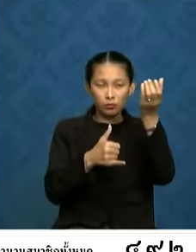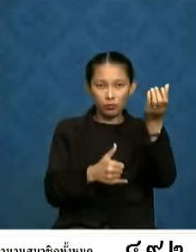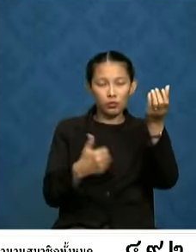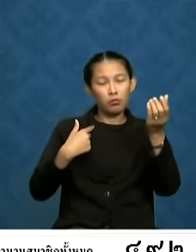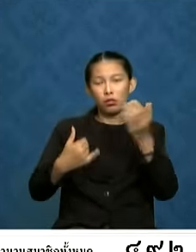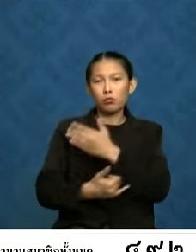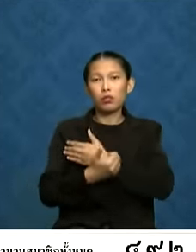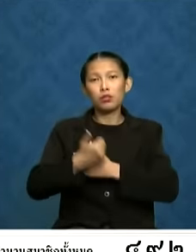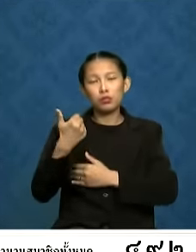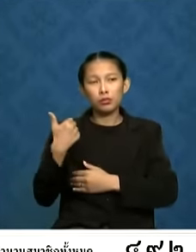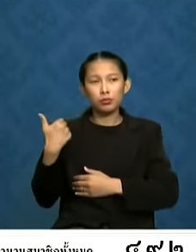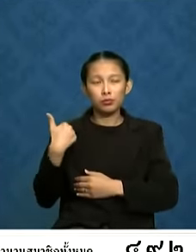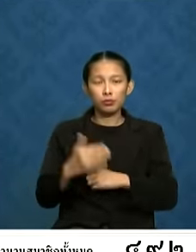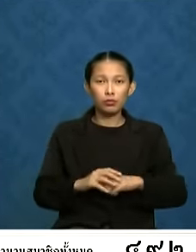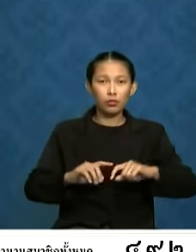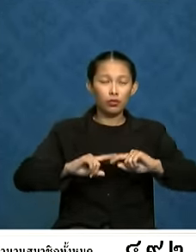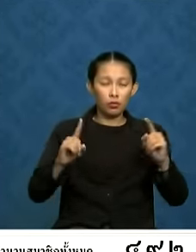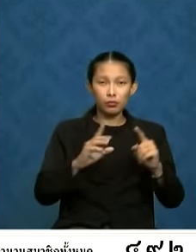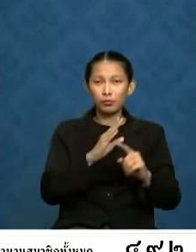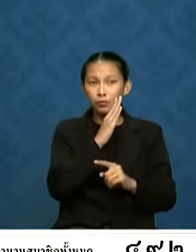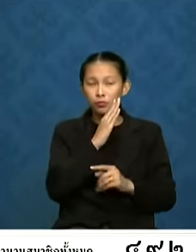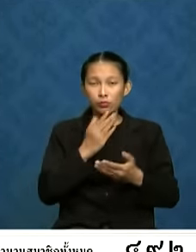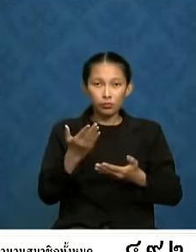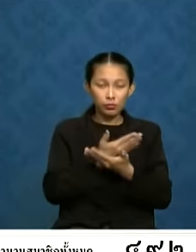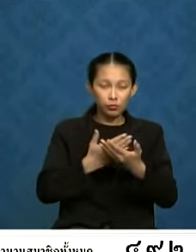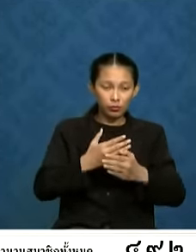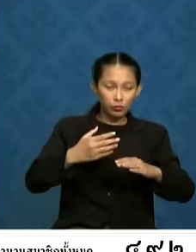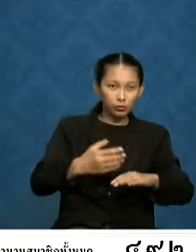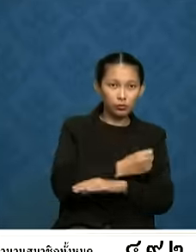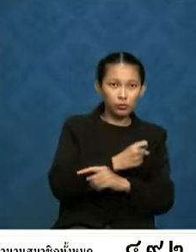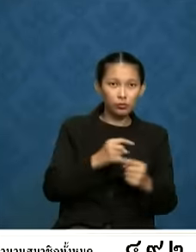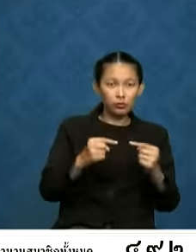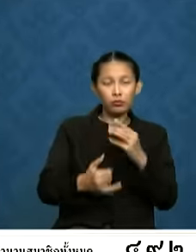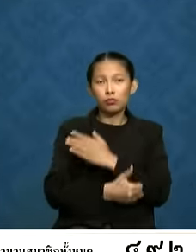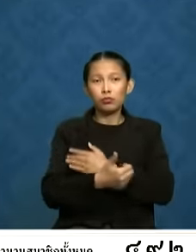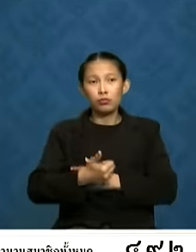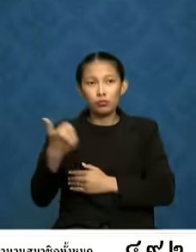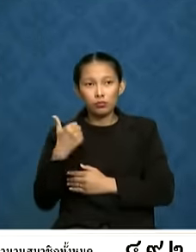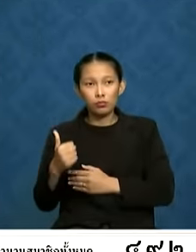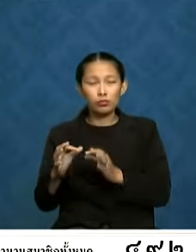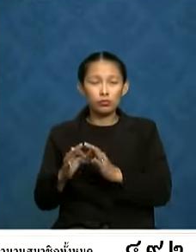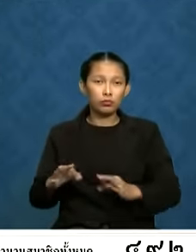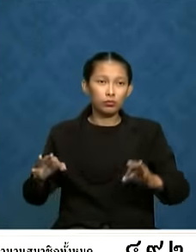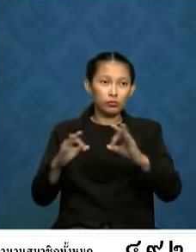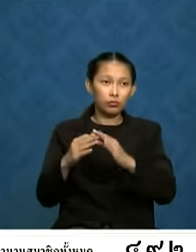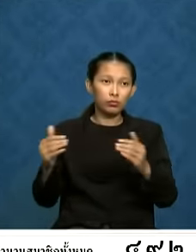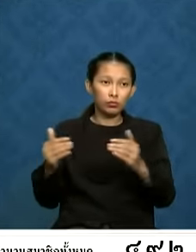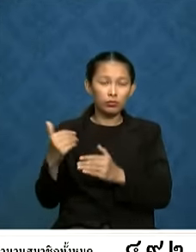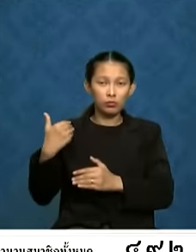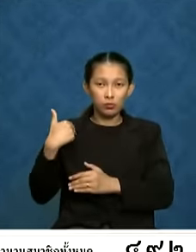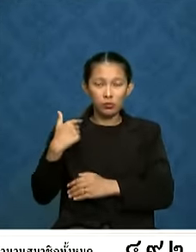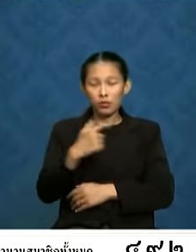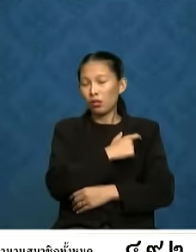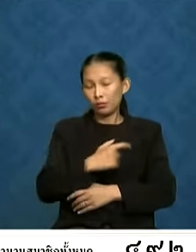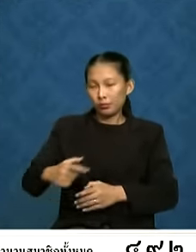ประเทศแต่ในทางกลับกันครับถ้าเราไปพิจารณาการเมืองการปกปกครองของประเทศต่างๆโดยเฉพาะประเทศที่มีสถาบัน